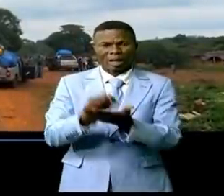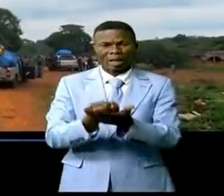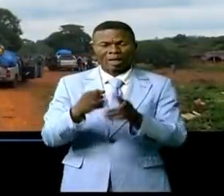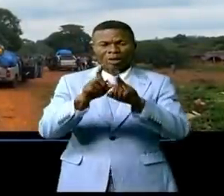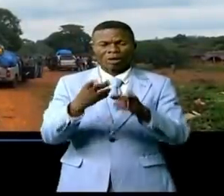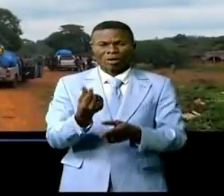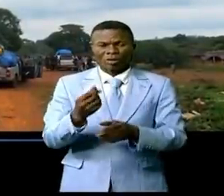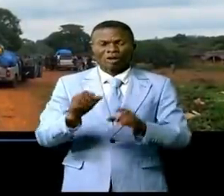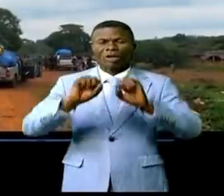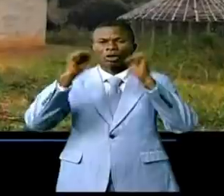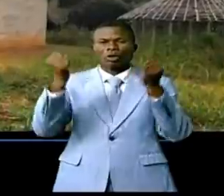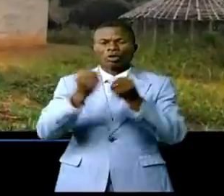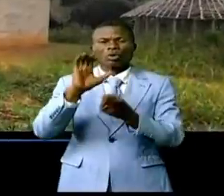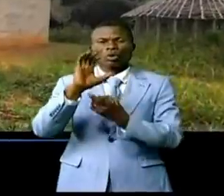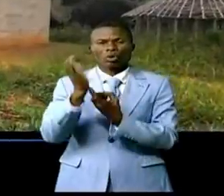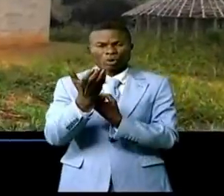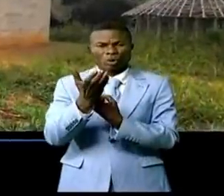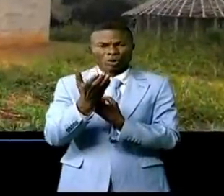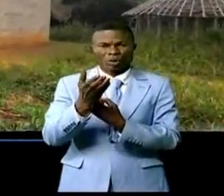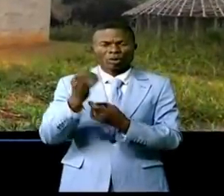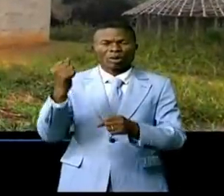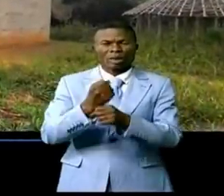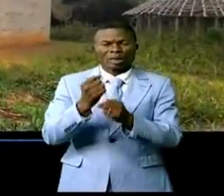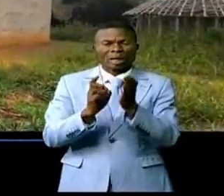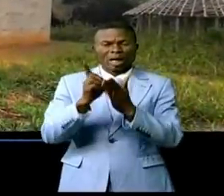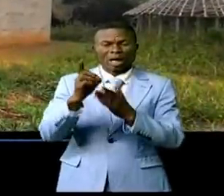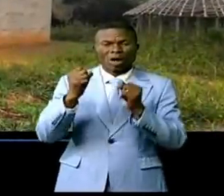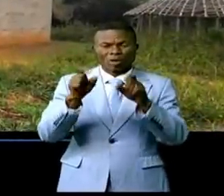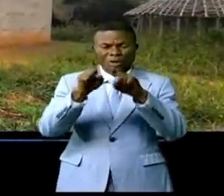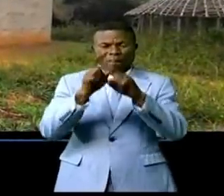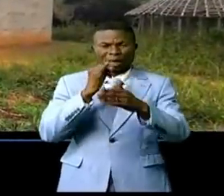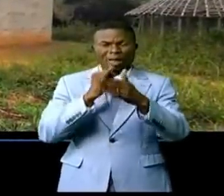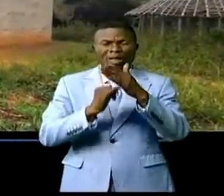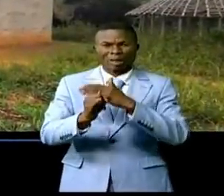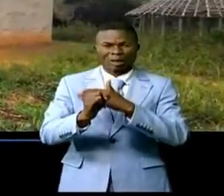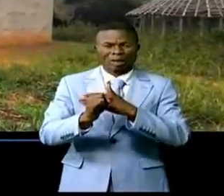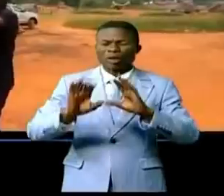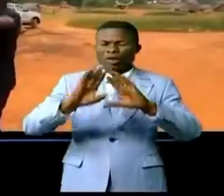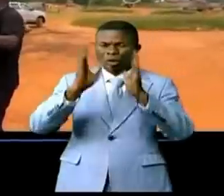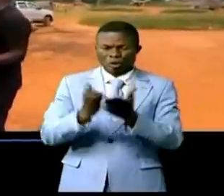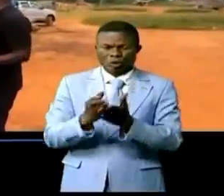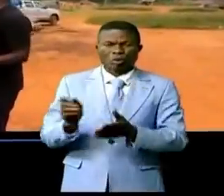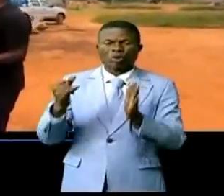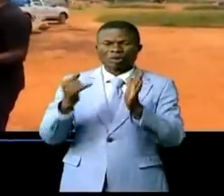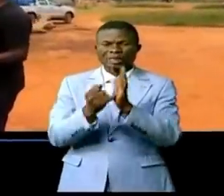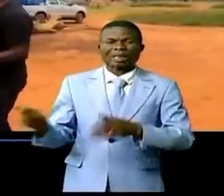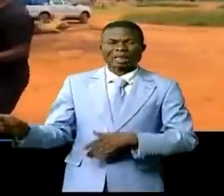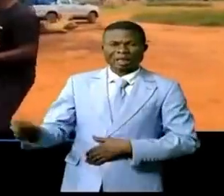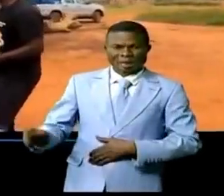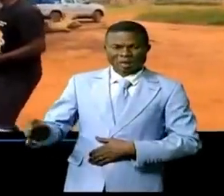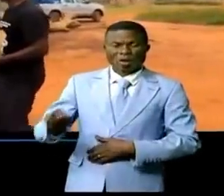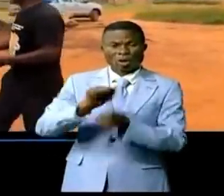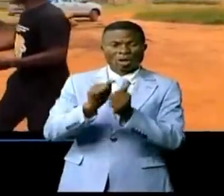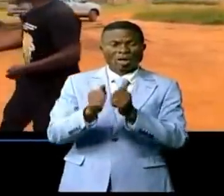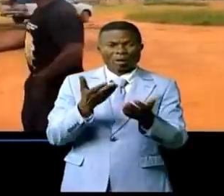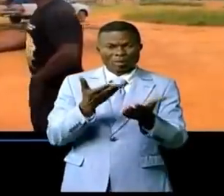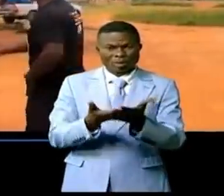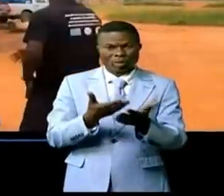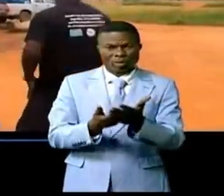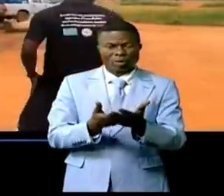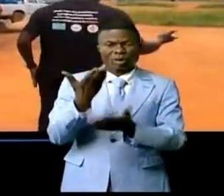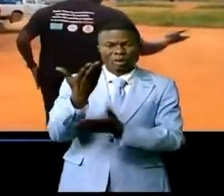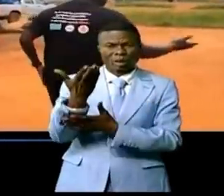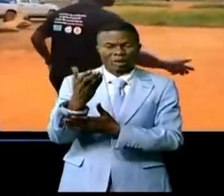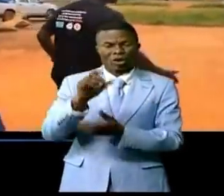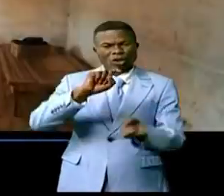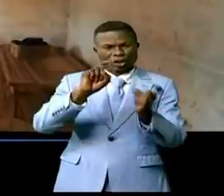et socio-culturelle du processus de son développement durable et intégral dans tous ses six territoires. Cette situation, appelée à subir